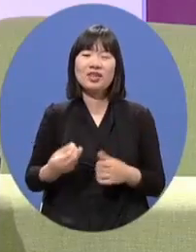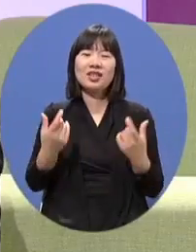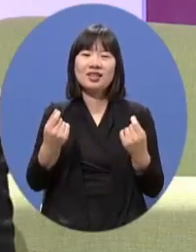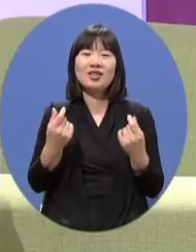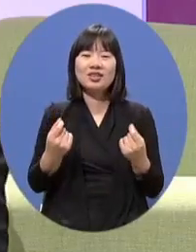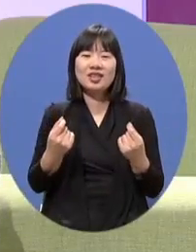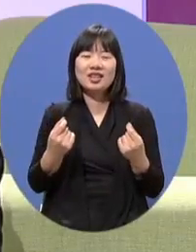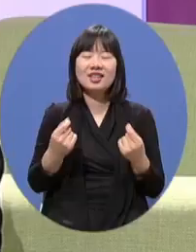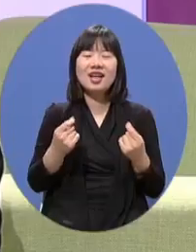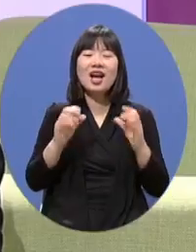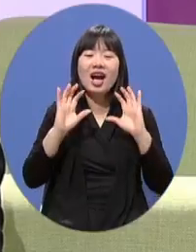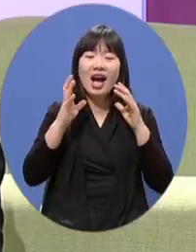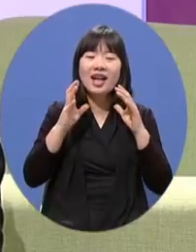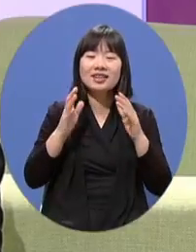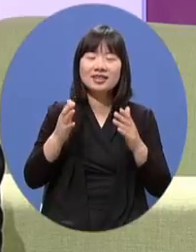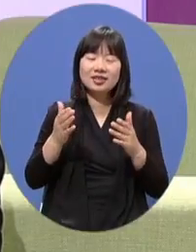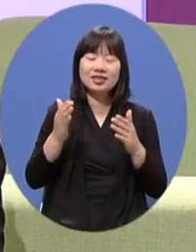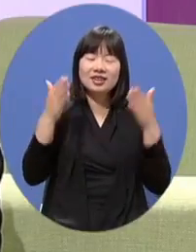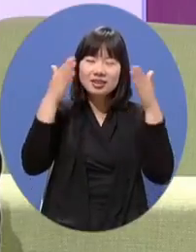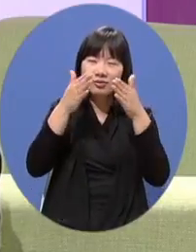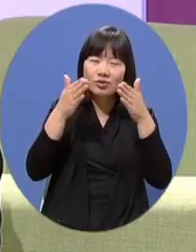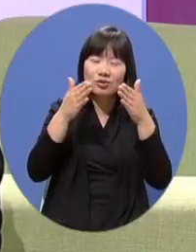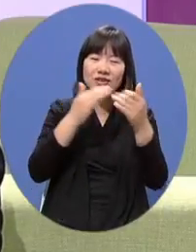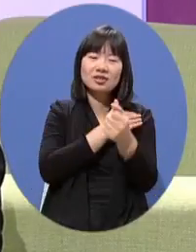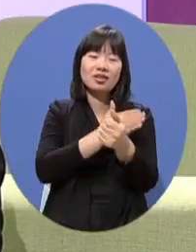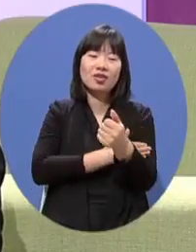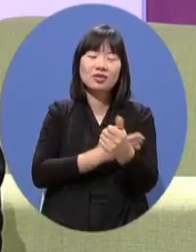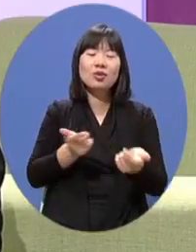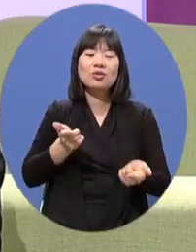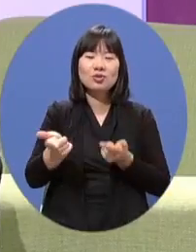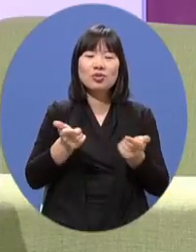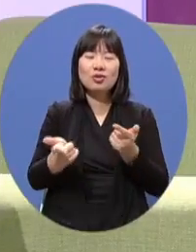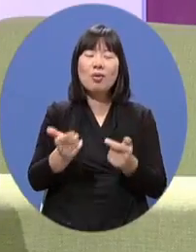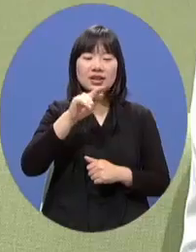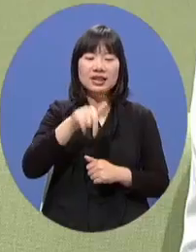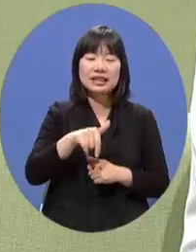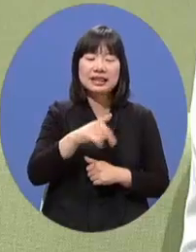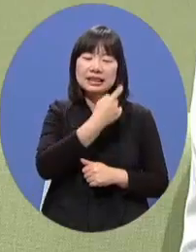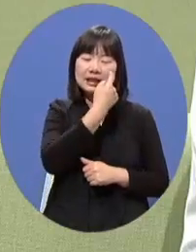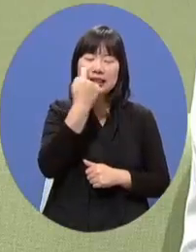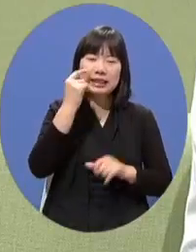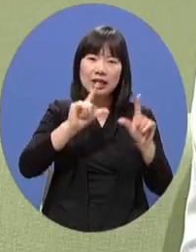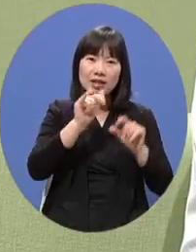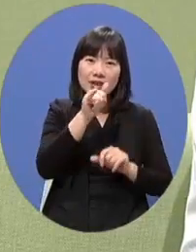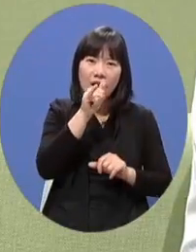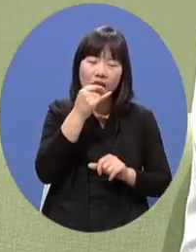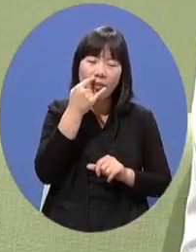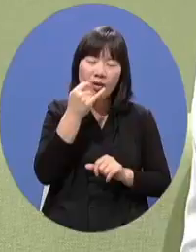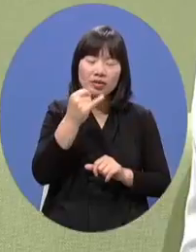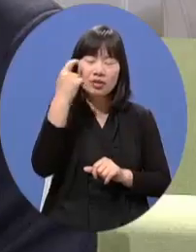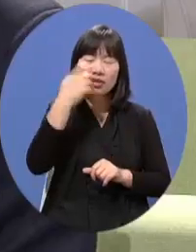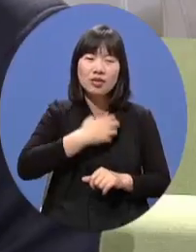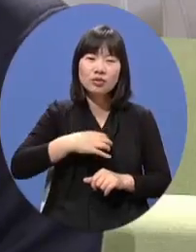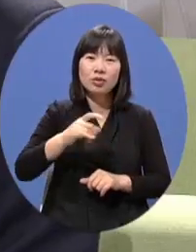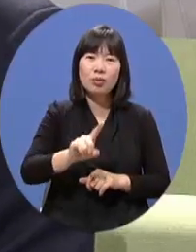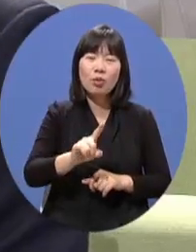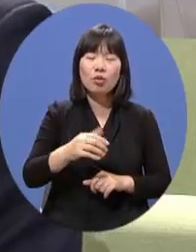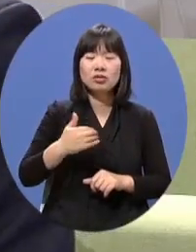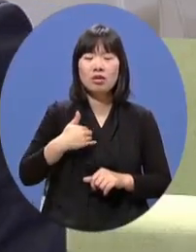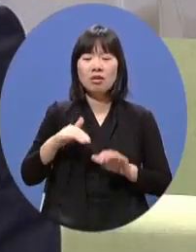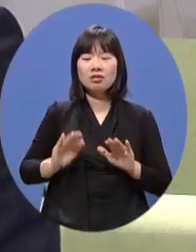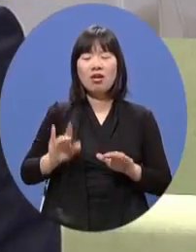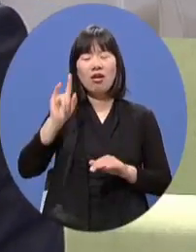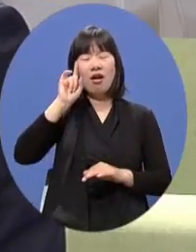이렇게 좀 아이를 조절할 수 있는 그런 시간이 될수 있을 겁니다. 아이의 엄마들은 어떤 걱정하냐면 내가 이렇게